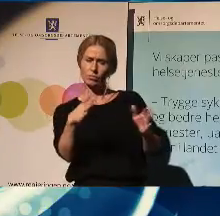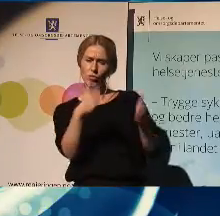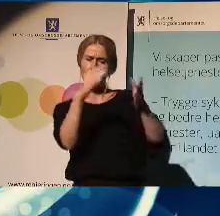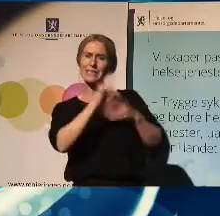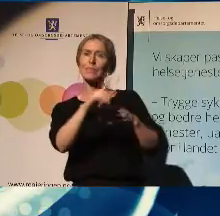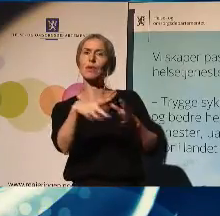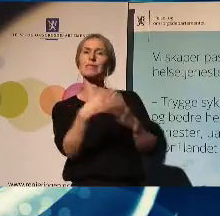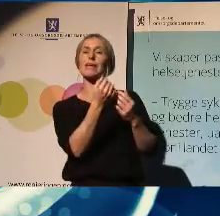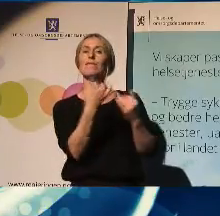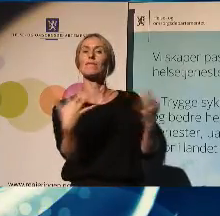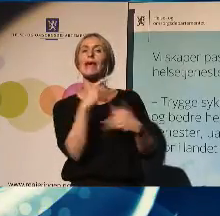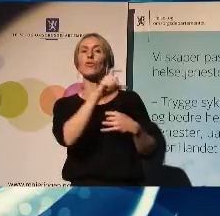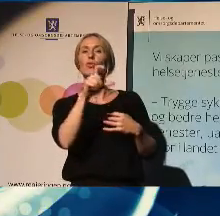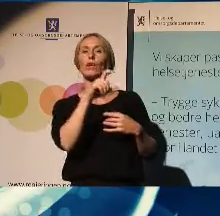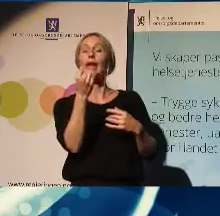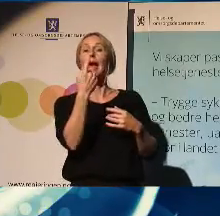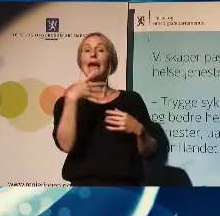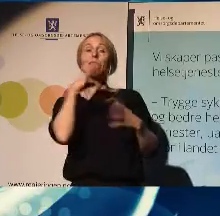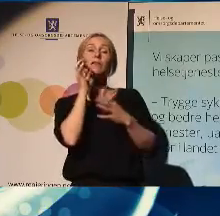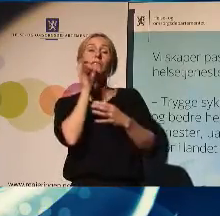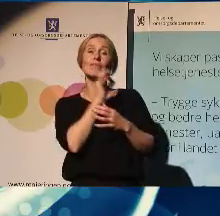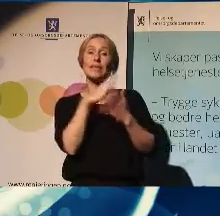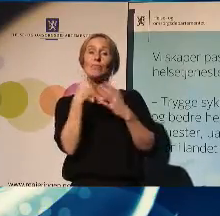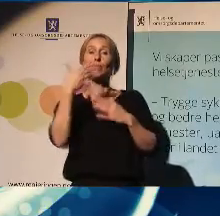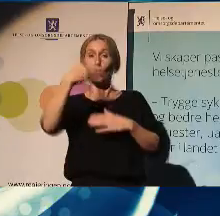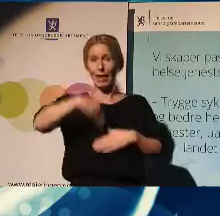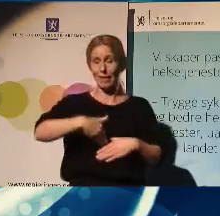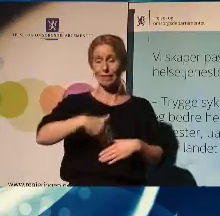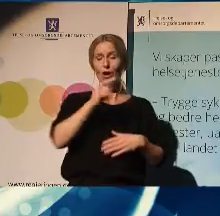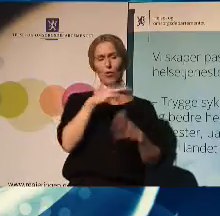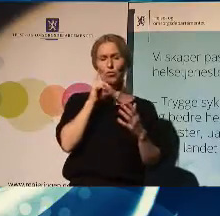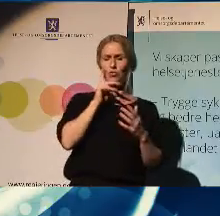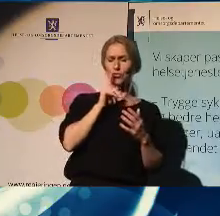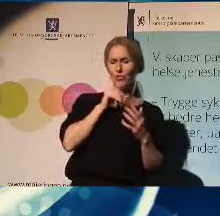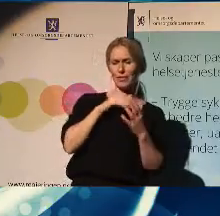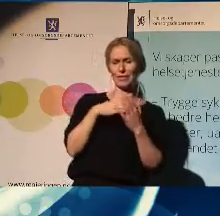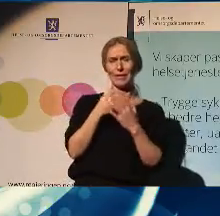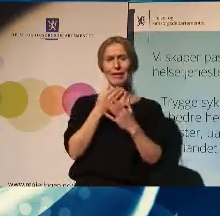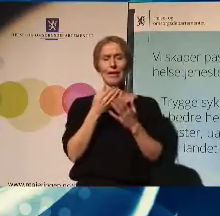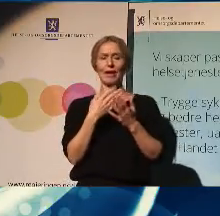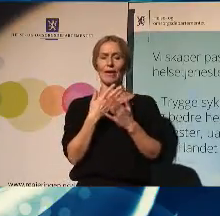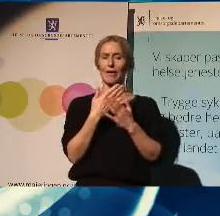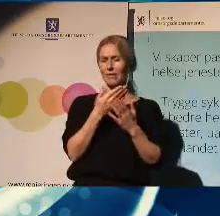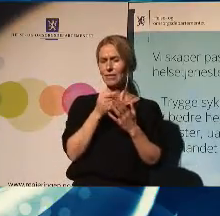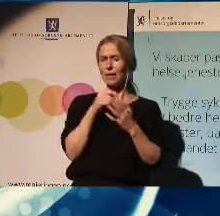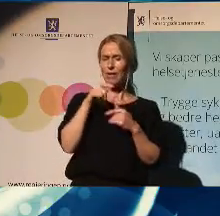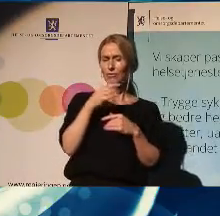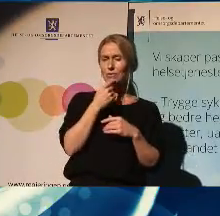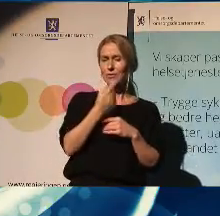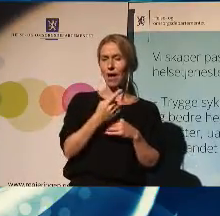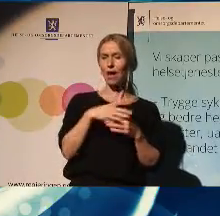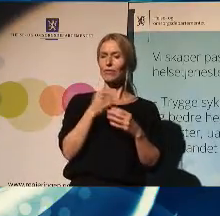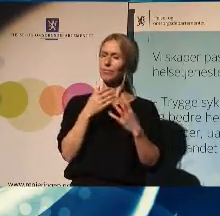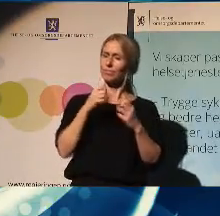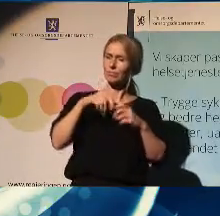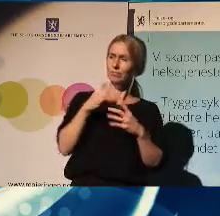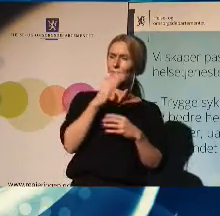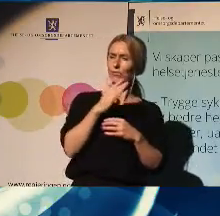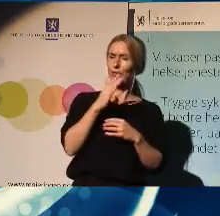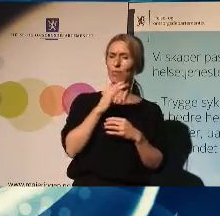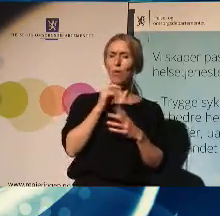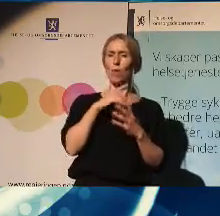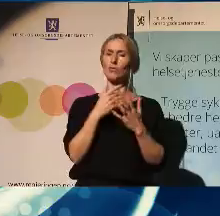og hun pleide å drikke et glass vin om kvelden. Og hun tullet nok litt med meg, håper jeg, for hun sa at hun var begynt å lure på om